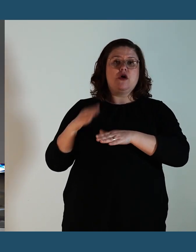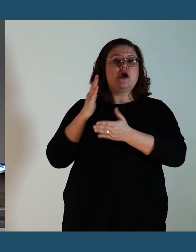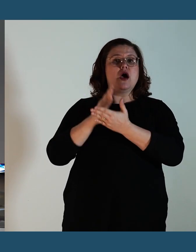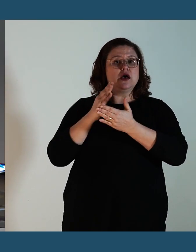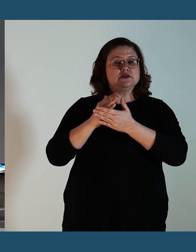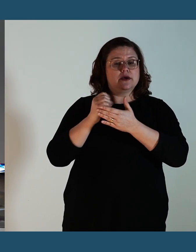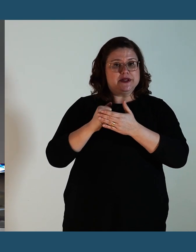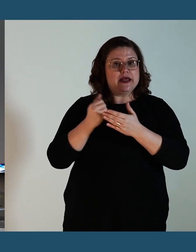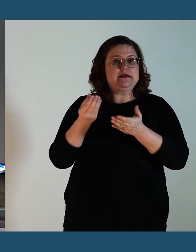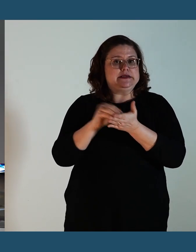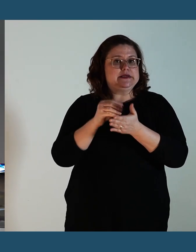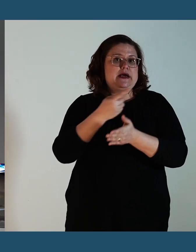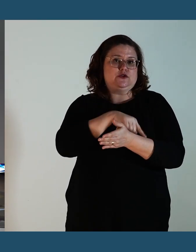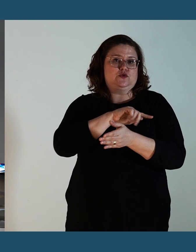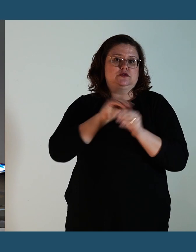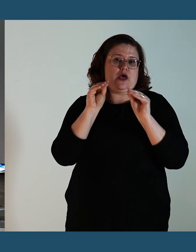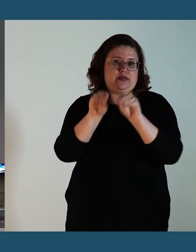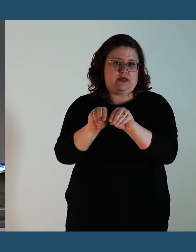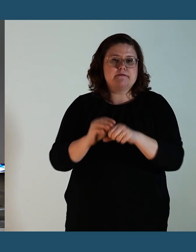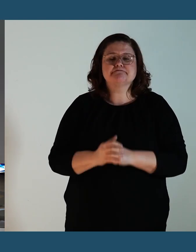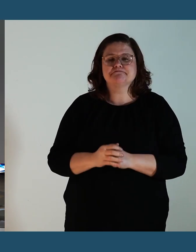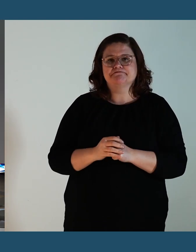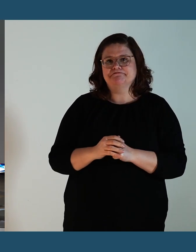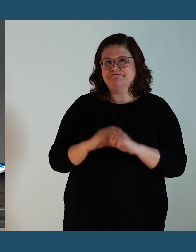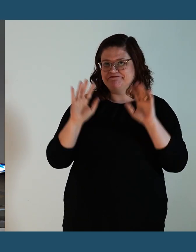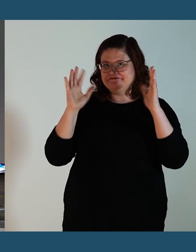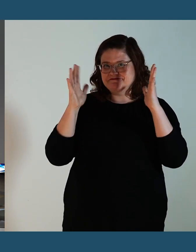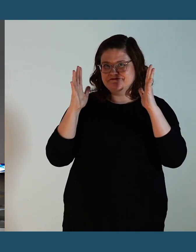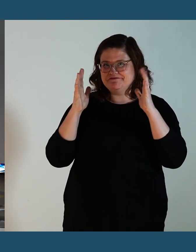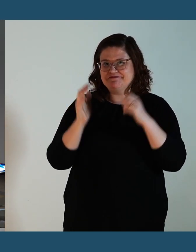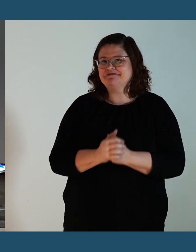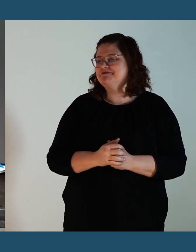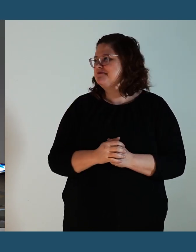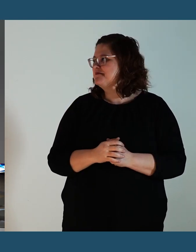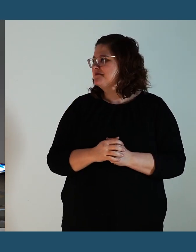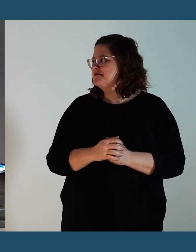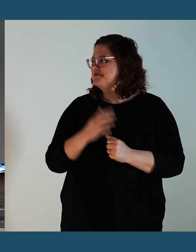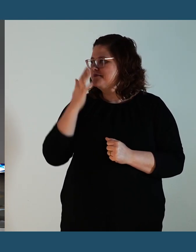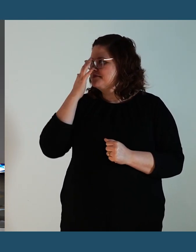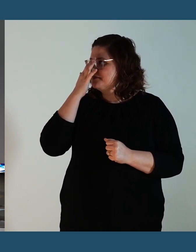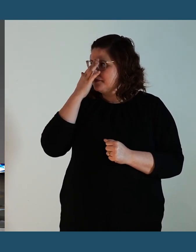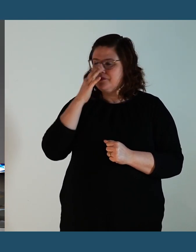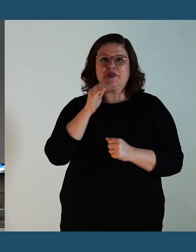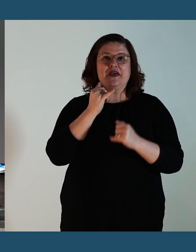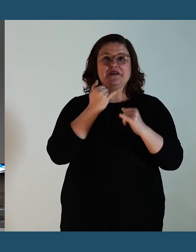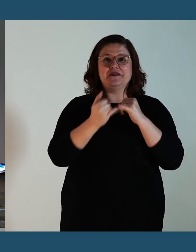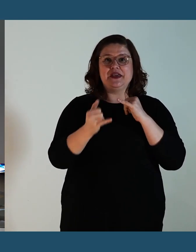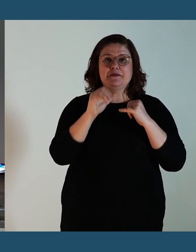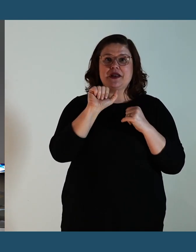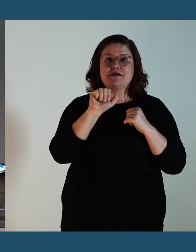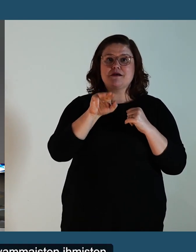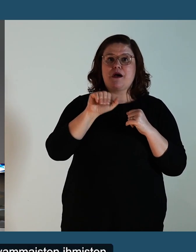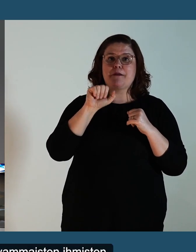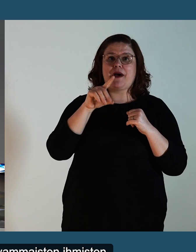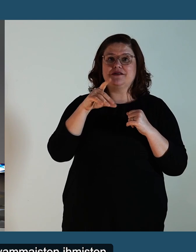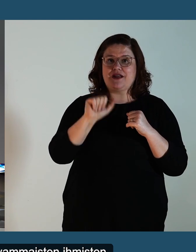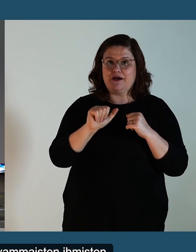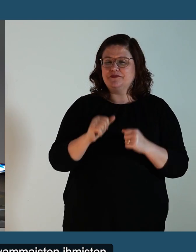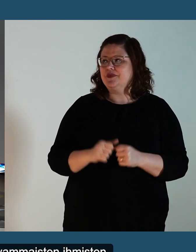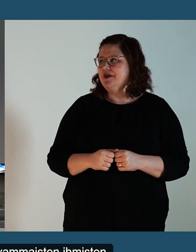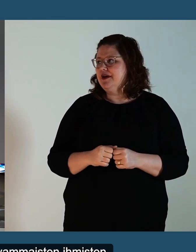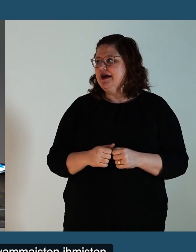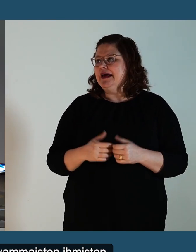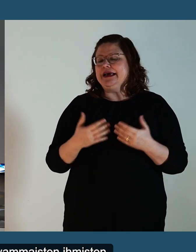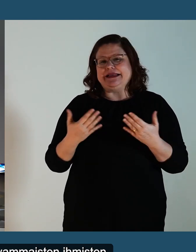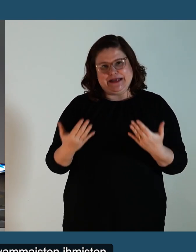suunnattava lisäresursseja. Kiitos. Ja sitten vielä viimeisenä Amanda, ole hyvä. Jes, no